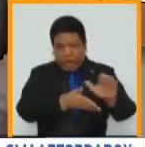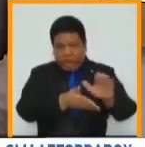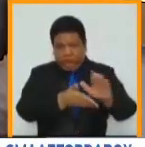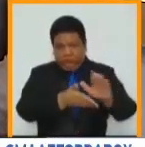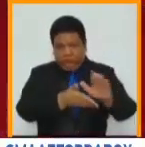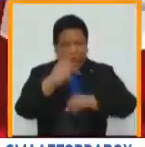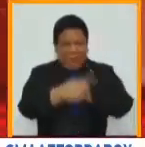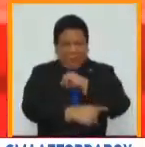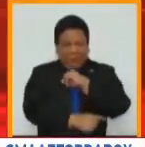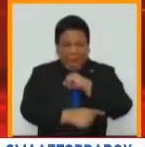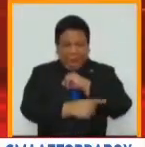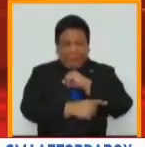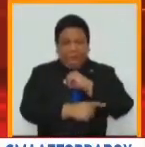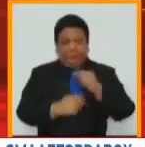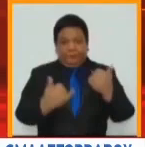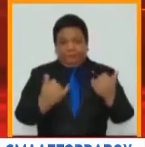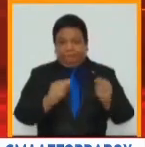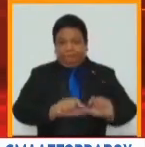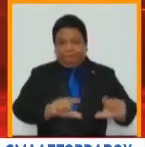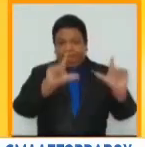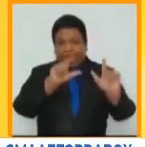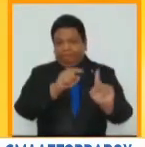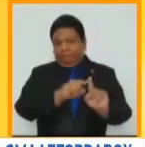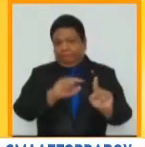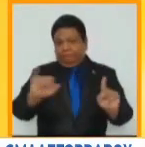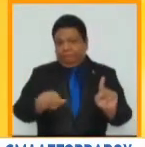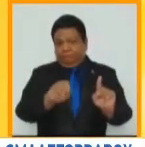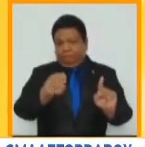si James Agustin. James.